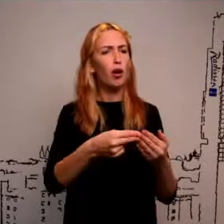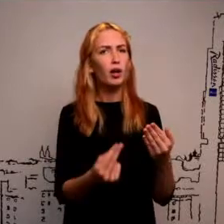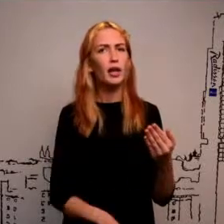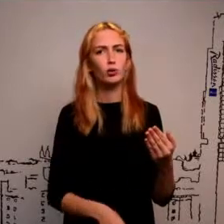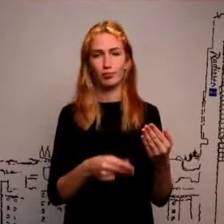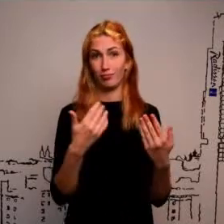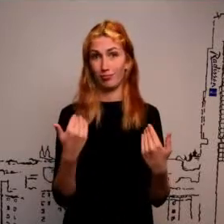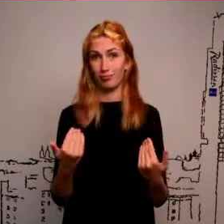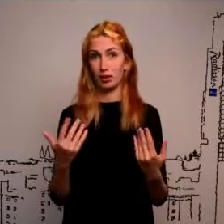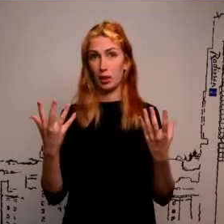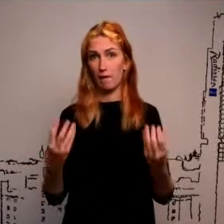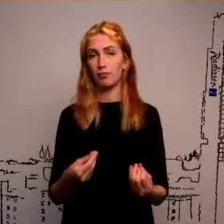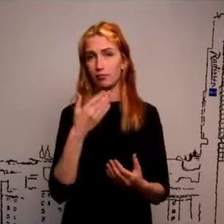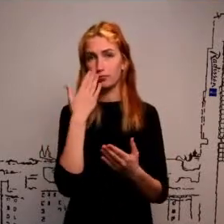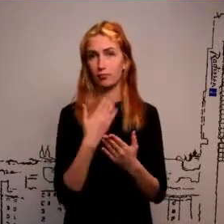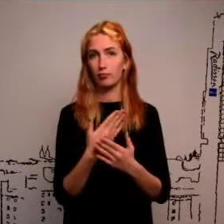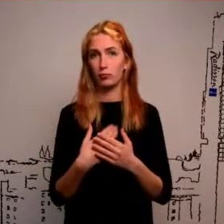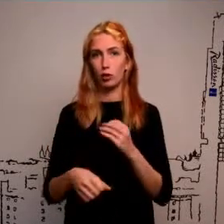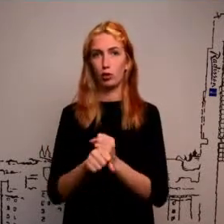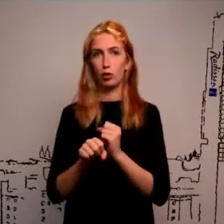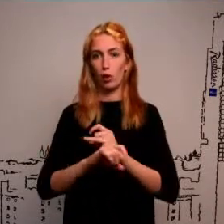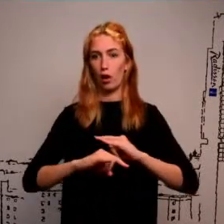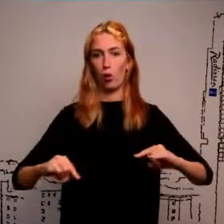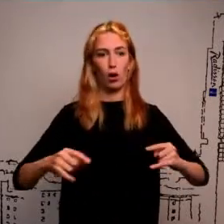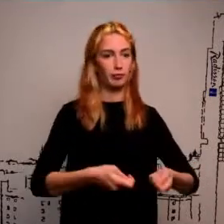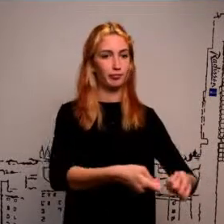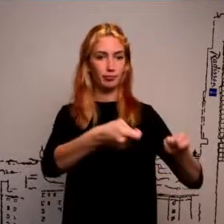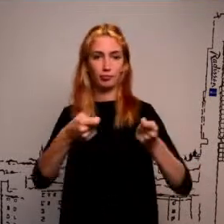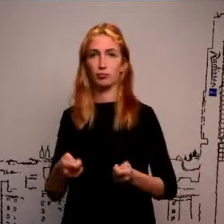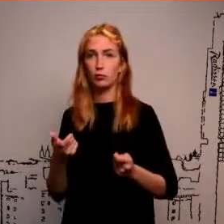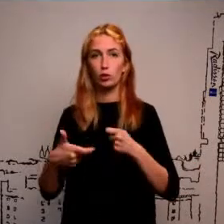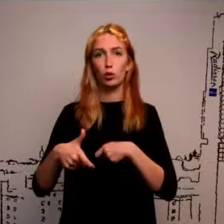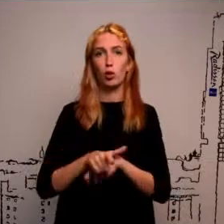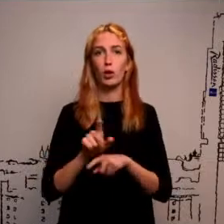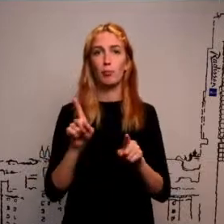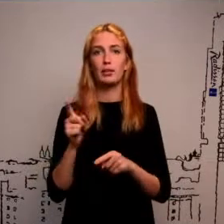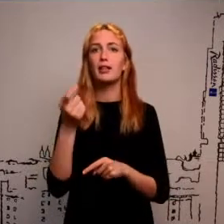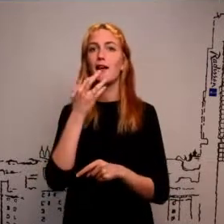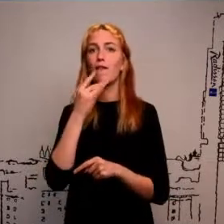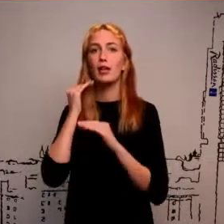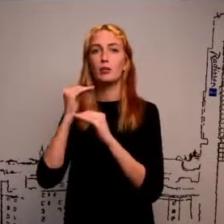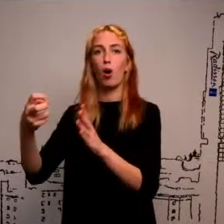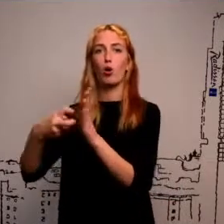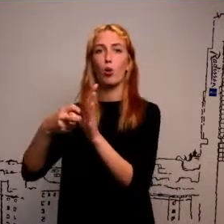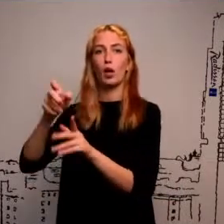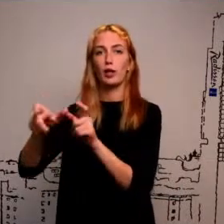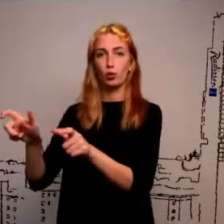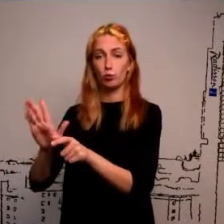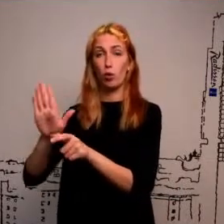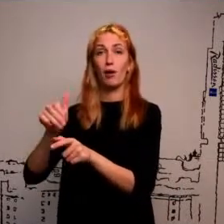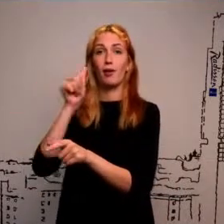tänas kontekstis, mis võib-olla meie töölauale kõige rohkem jõuab, on välisriigi kodanikud, kus nendel on käes